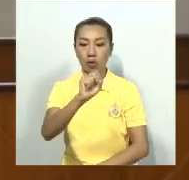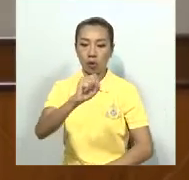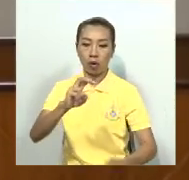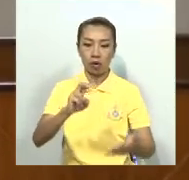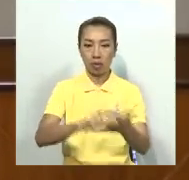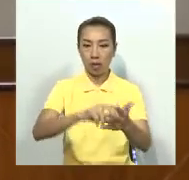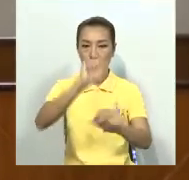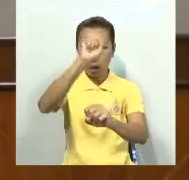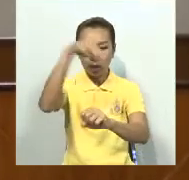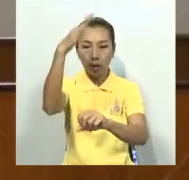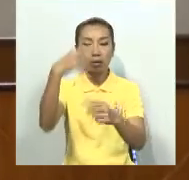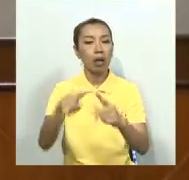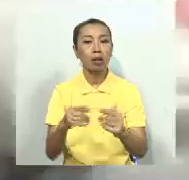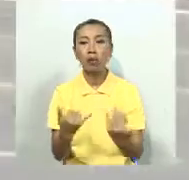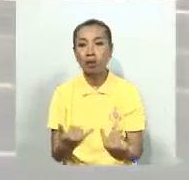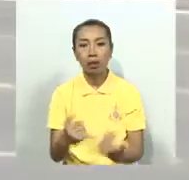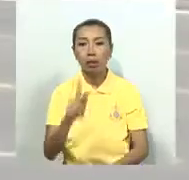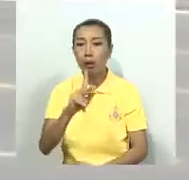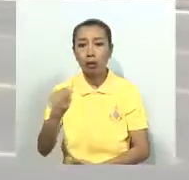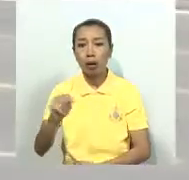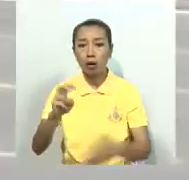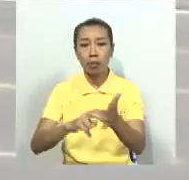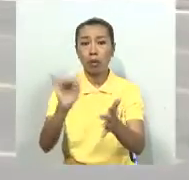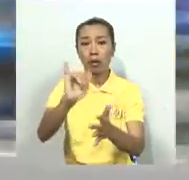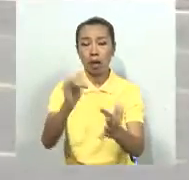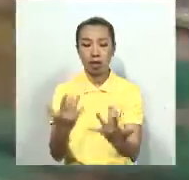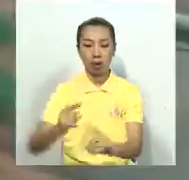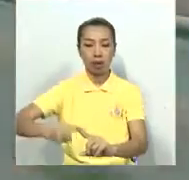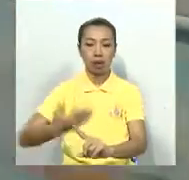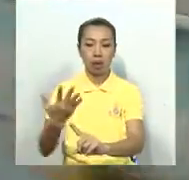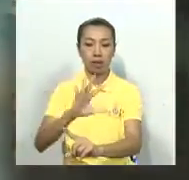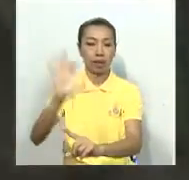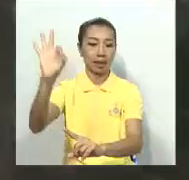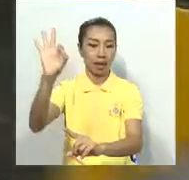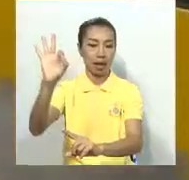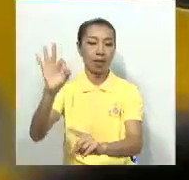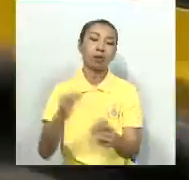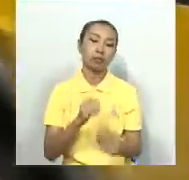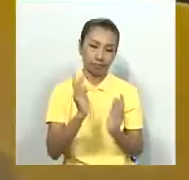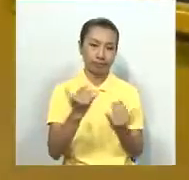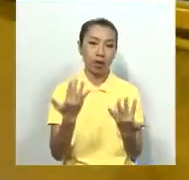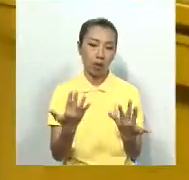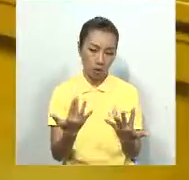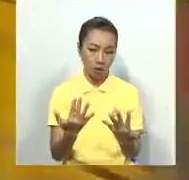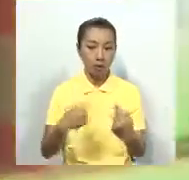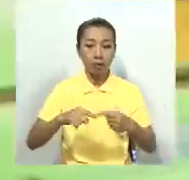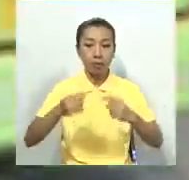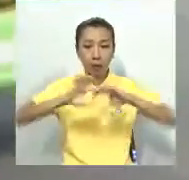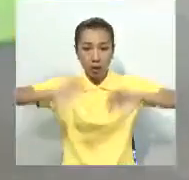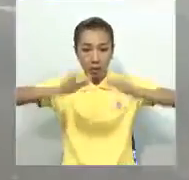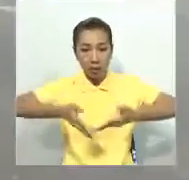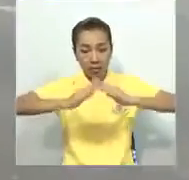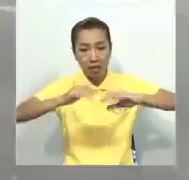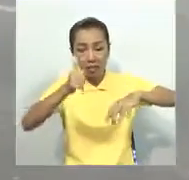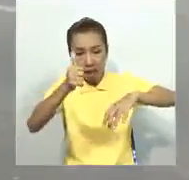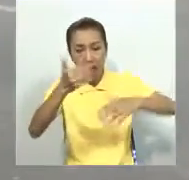ส.ซึ่งขั้นตอนนี้ยังมาไม่ถึงนะฮะ เพราะฉะนั้นคาดกันว่าก็วันที่9พฤษภาคมนี้แหละ ครับต้องรอไปก่อนซึ่งการจัดตั้งรัฐบาลได้